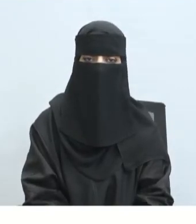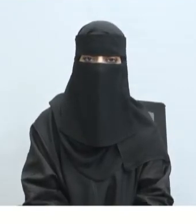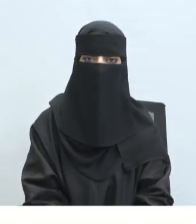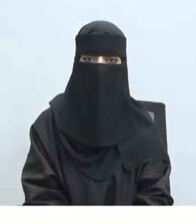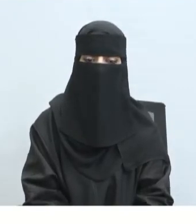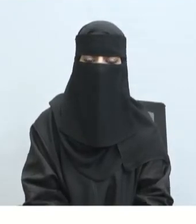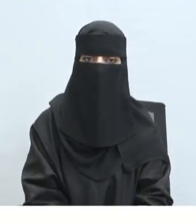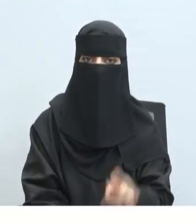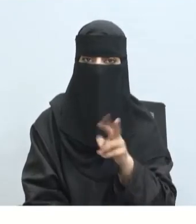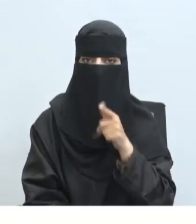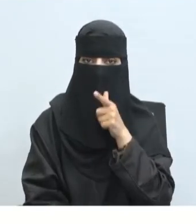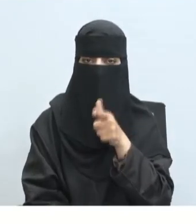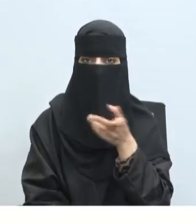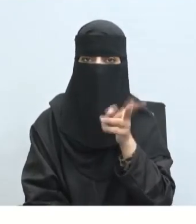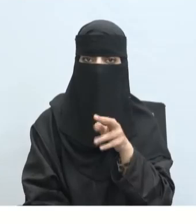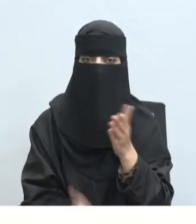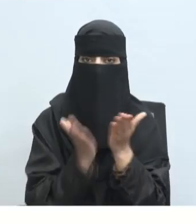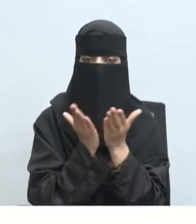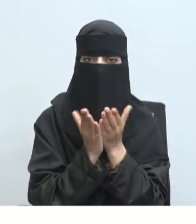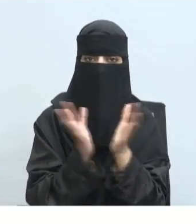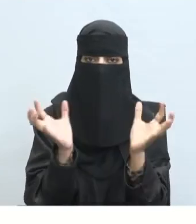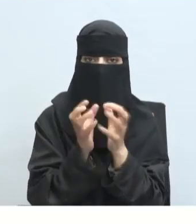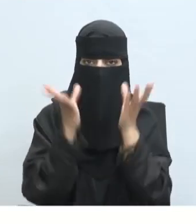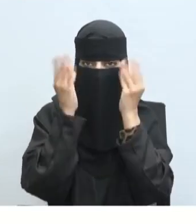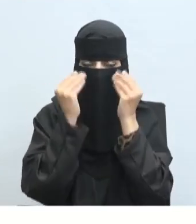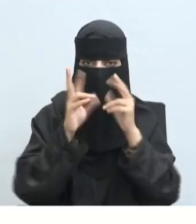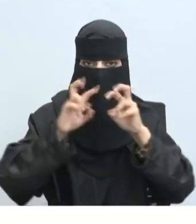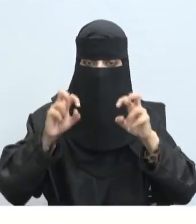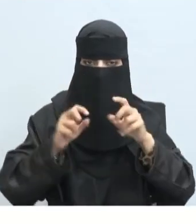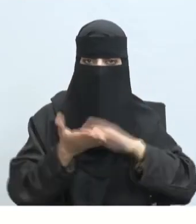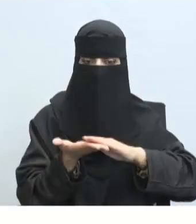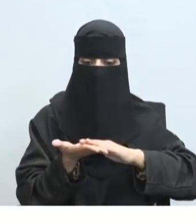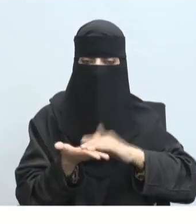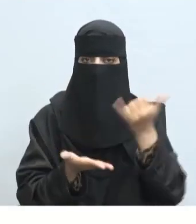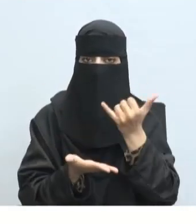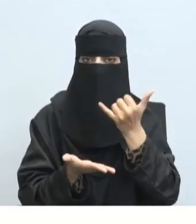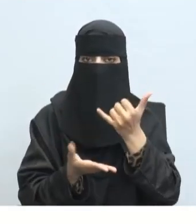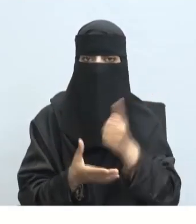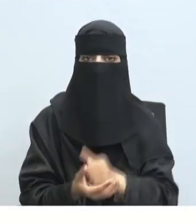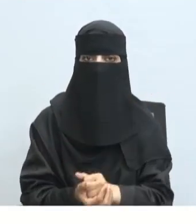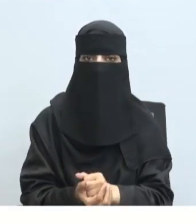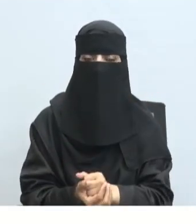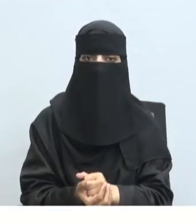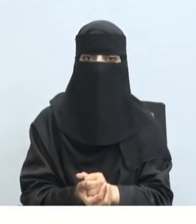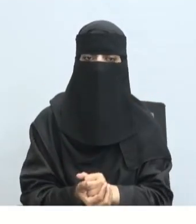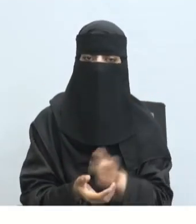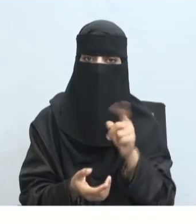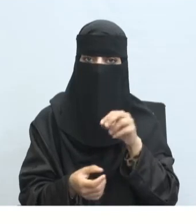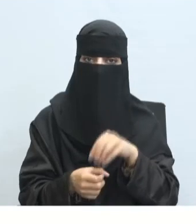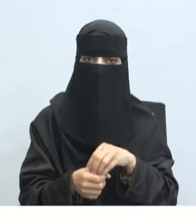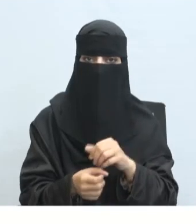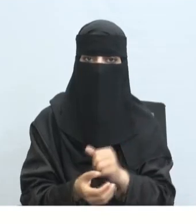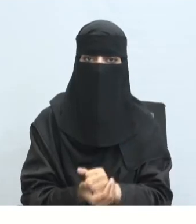ذكرنا ايضا بعد ذلك درس جمع المعلومات والبحث البيئي ذكرنا مهم جدا ان يكون